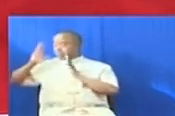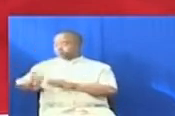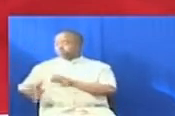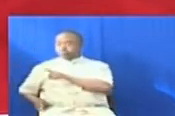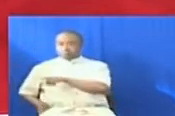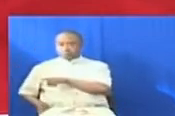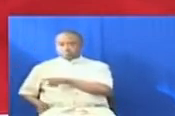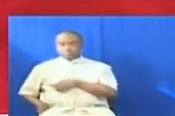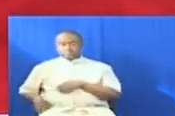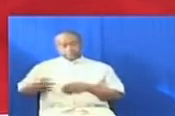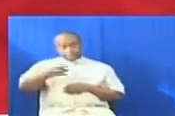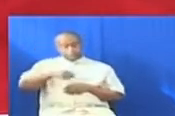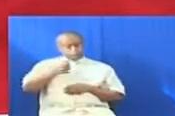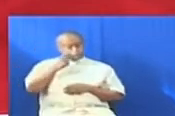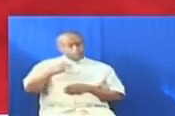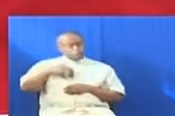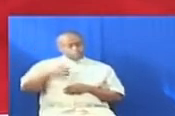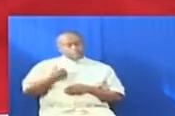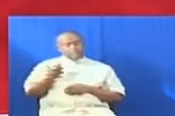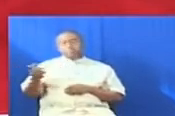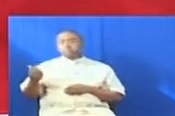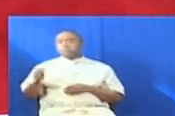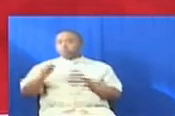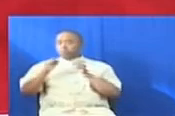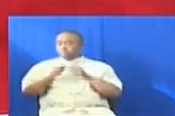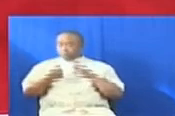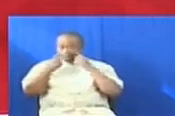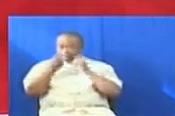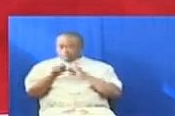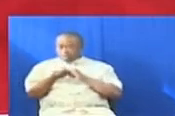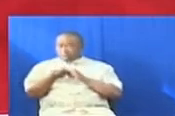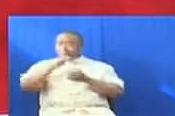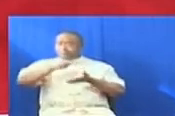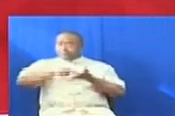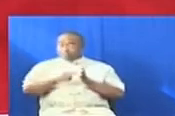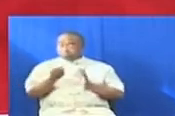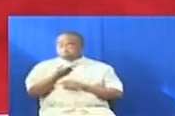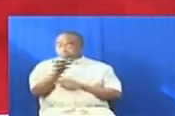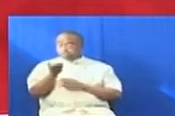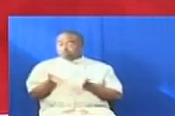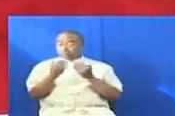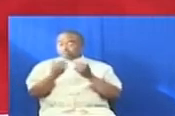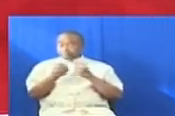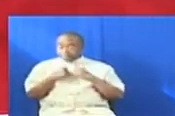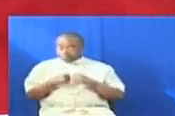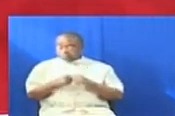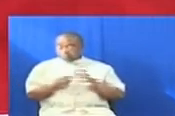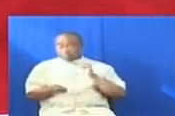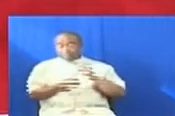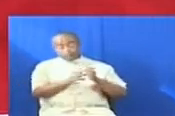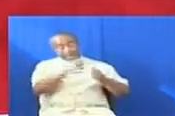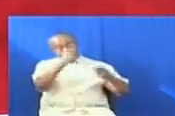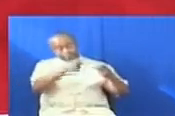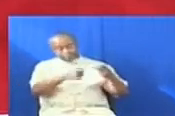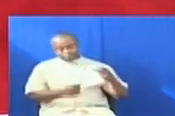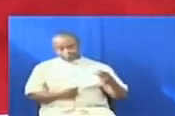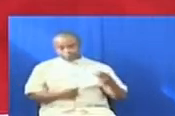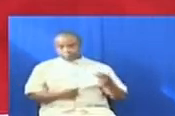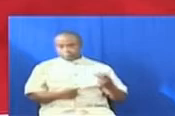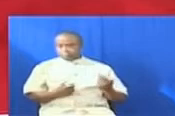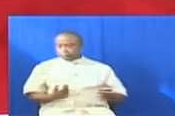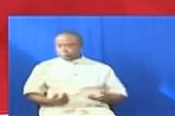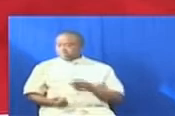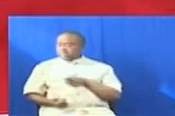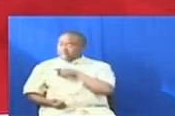tunaomba kwamba Wizara ya Fedha iangalie mbinu nyingine ya kuweza kutekeleza haya maswala ili halmashauri isiwe na hoja